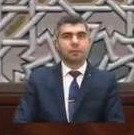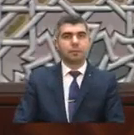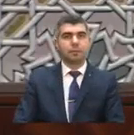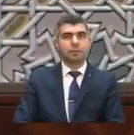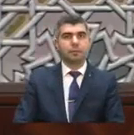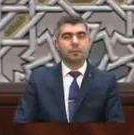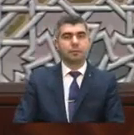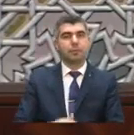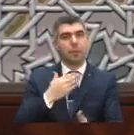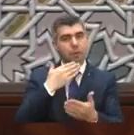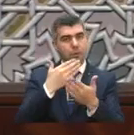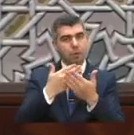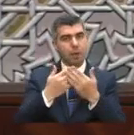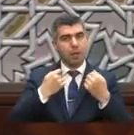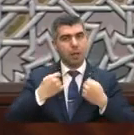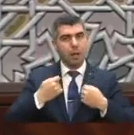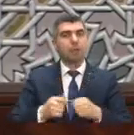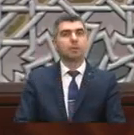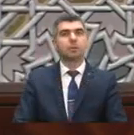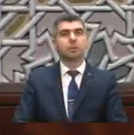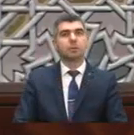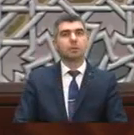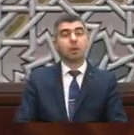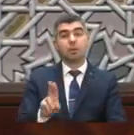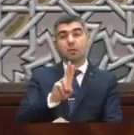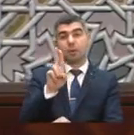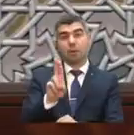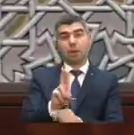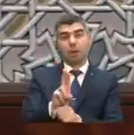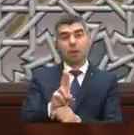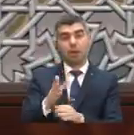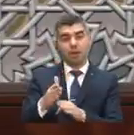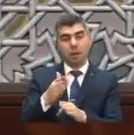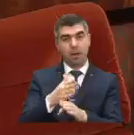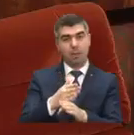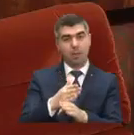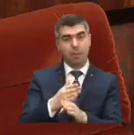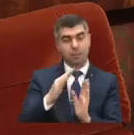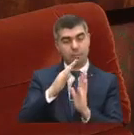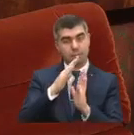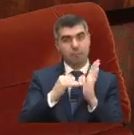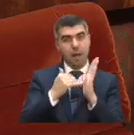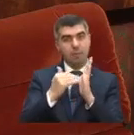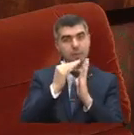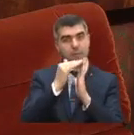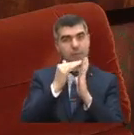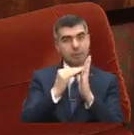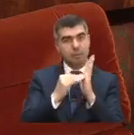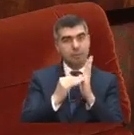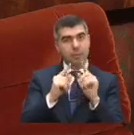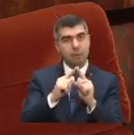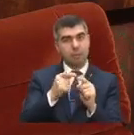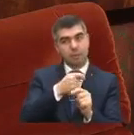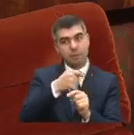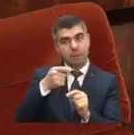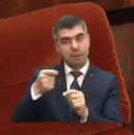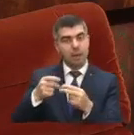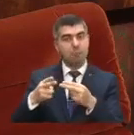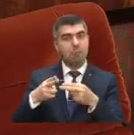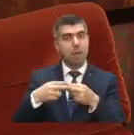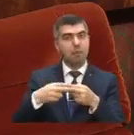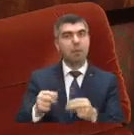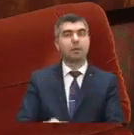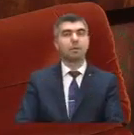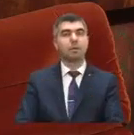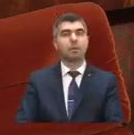نعم شكرا سيد الرئيس. هو السؤال اللي مطروح عندي مرتبط بهادشي ديال التسليم ديال الرخص